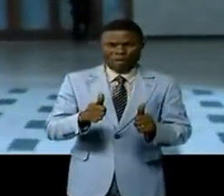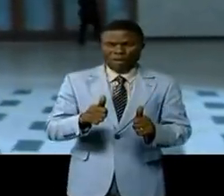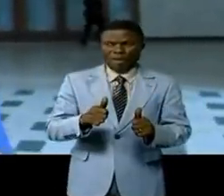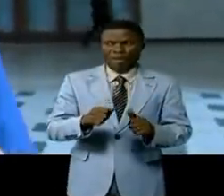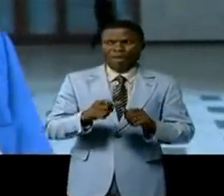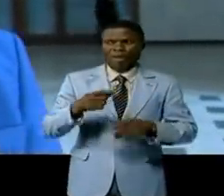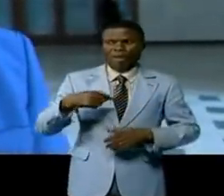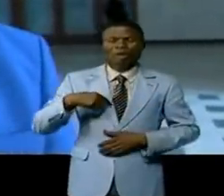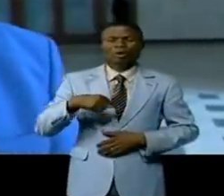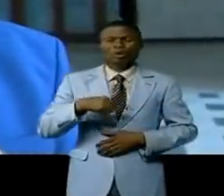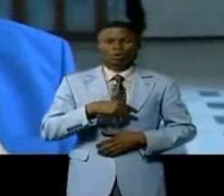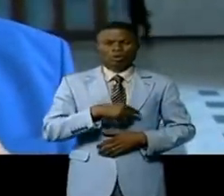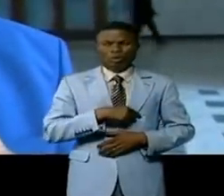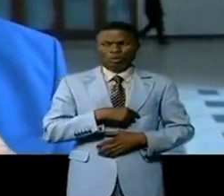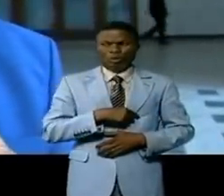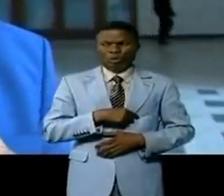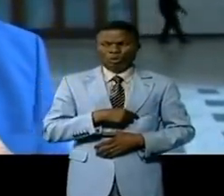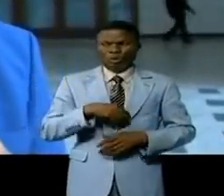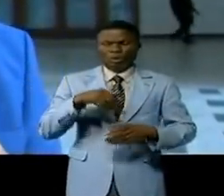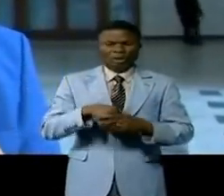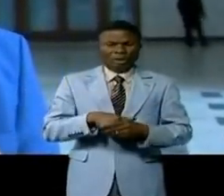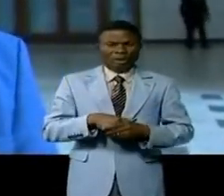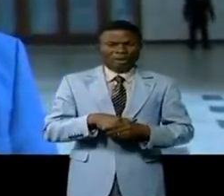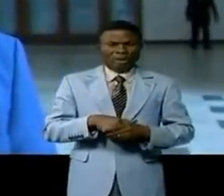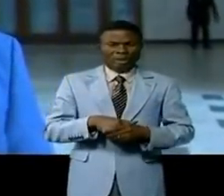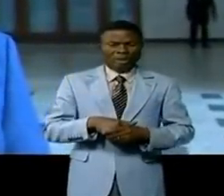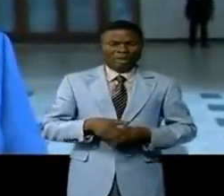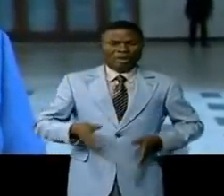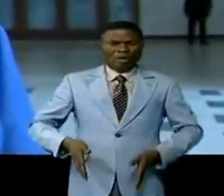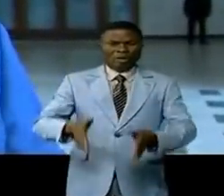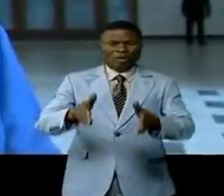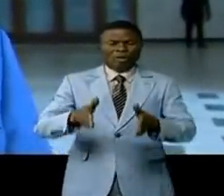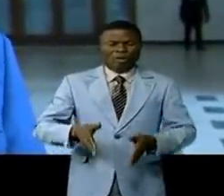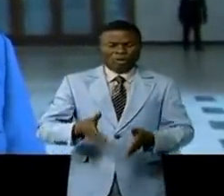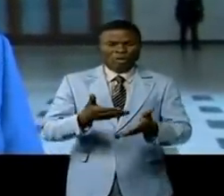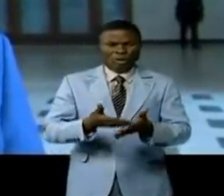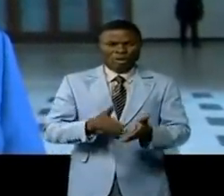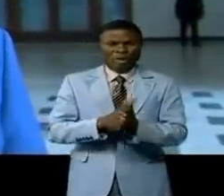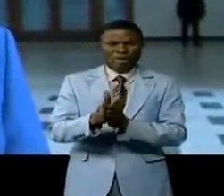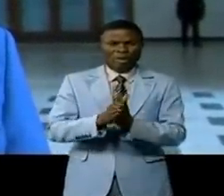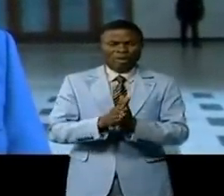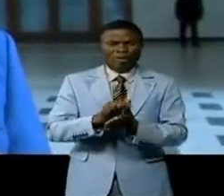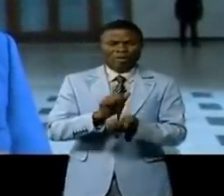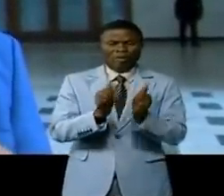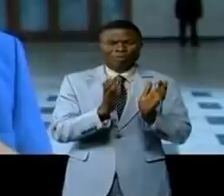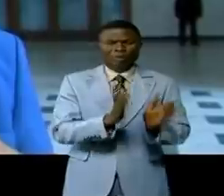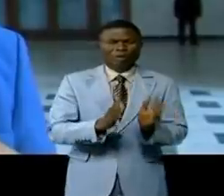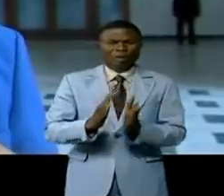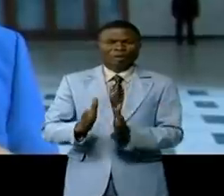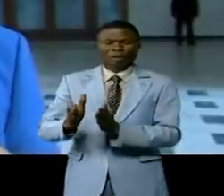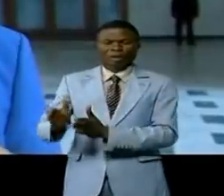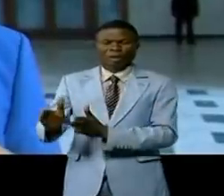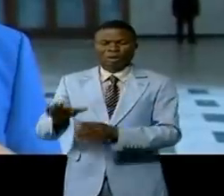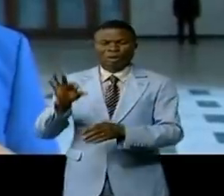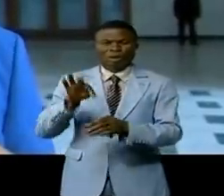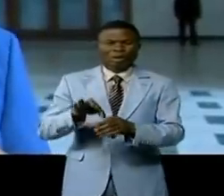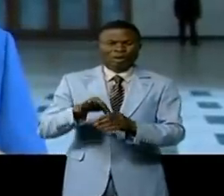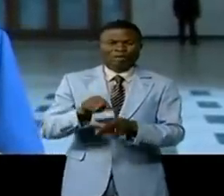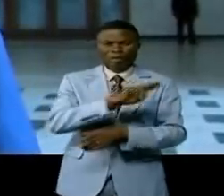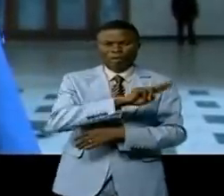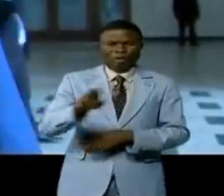sommes au niveau de notre dernier virage en ce qui concerne les préparatifs des élections de